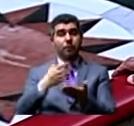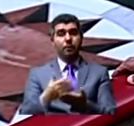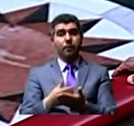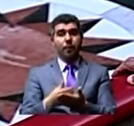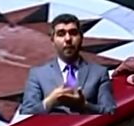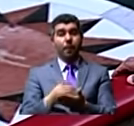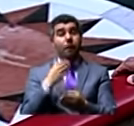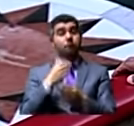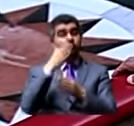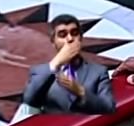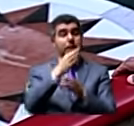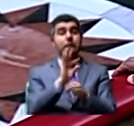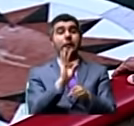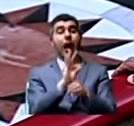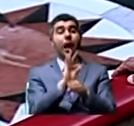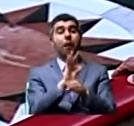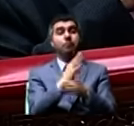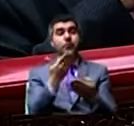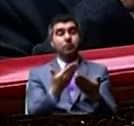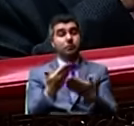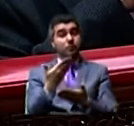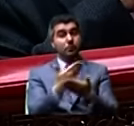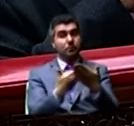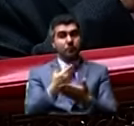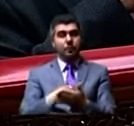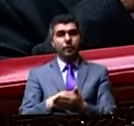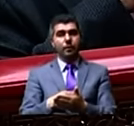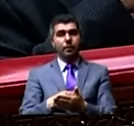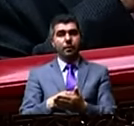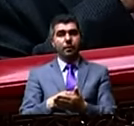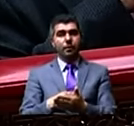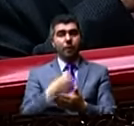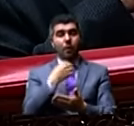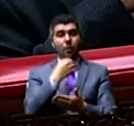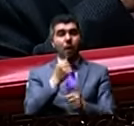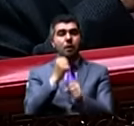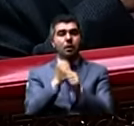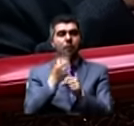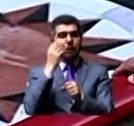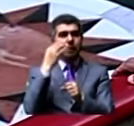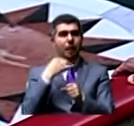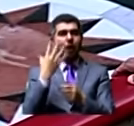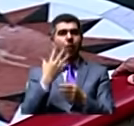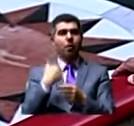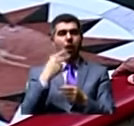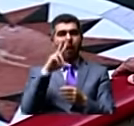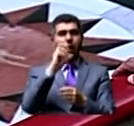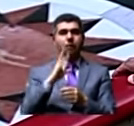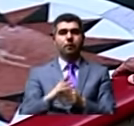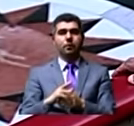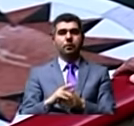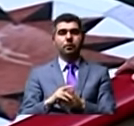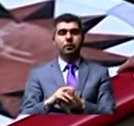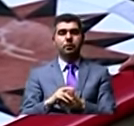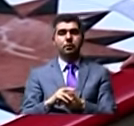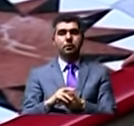خاصو يمشي يتعلم تما. واش هذا حرفتنا؟ احنا عارفين راه حنا خدامين مع هاد الناس.